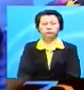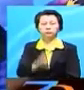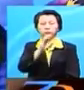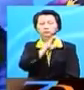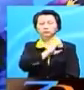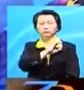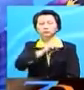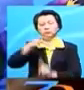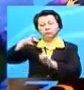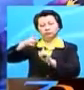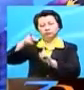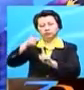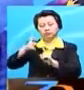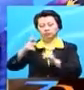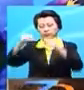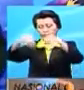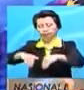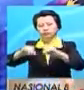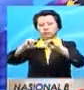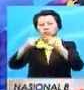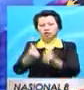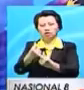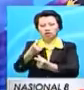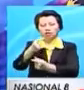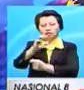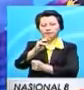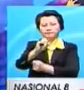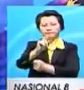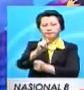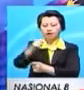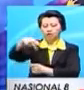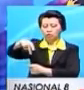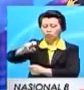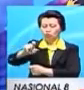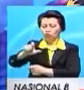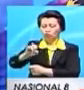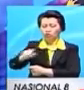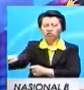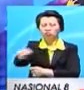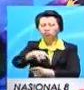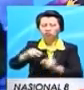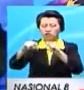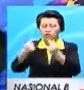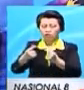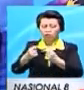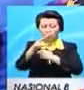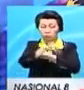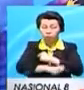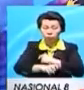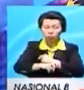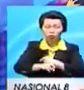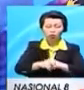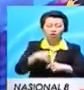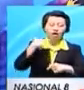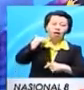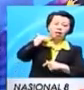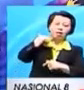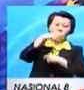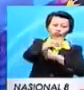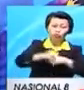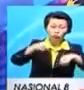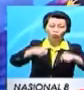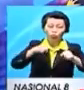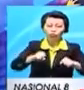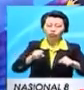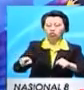Polis Pulau Pinang pula menumpaskan geng Mat Puling yang aktif menjalankan kegiatan samun, pecah rumah dan curi motosikal. Ia